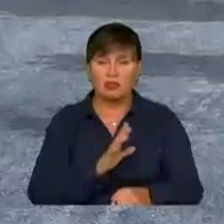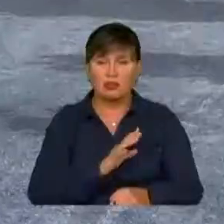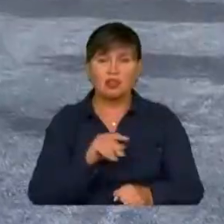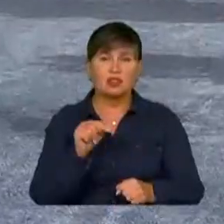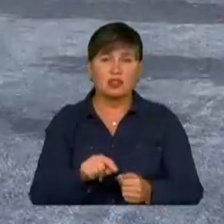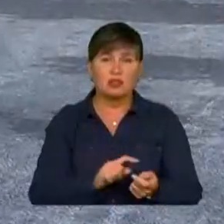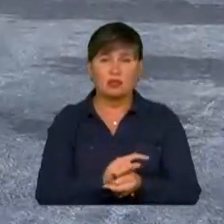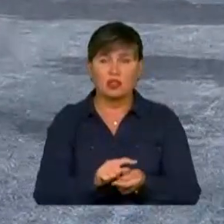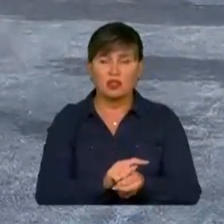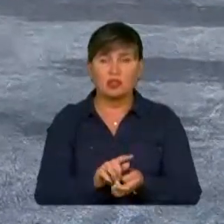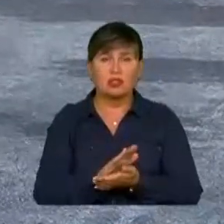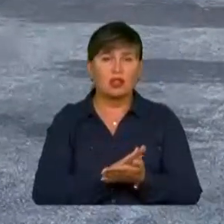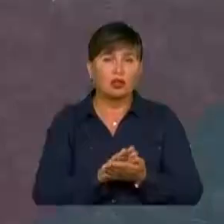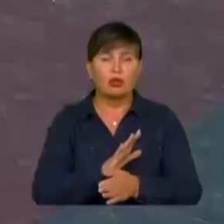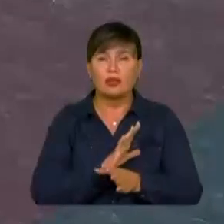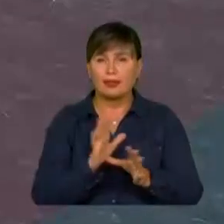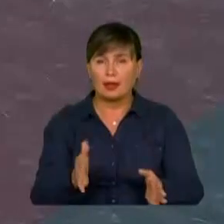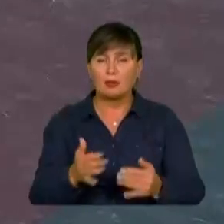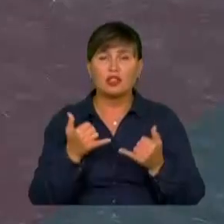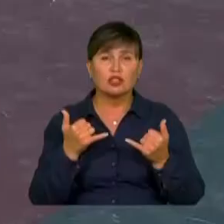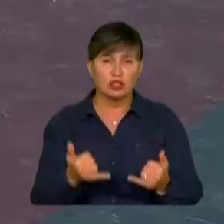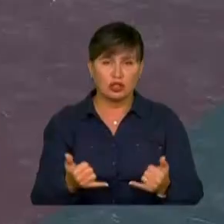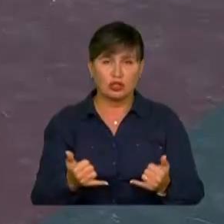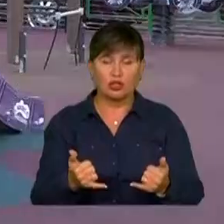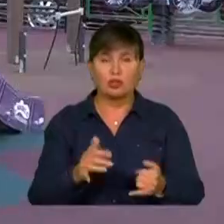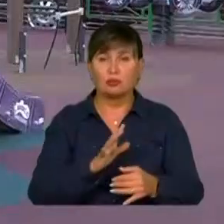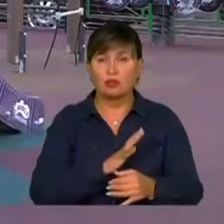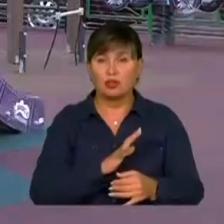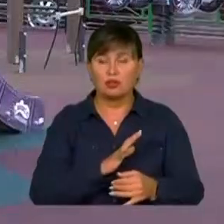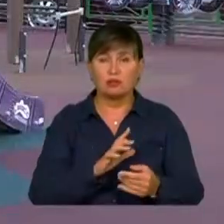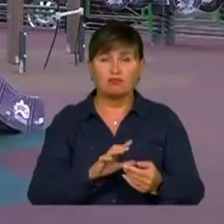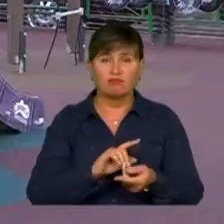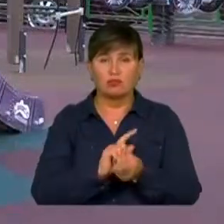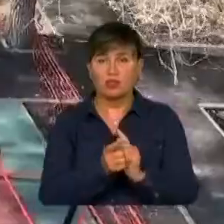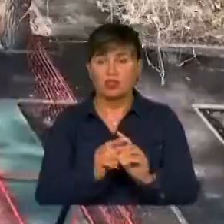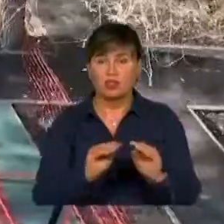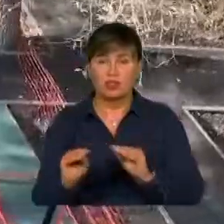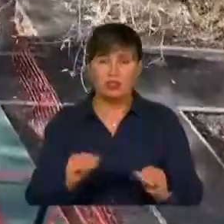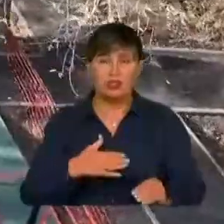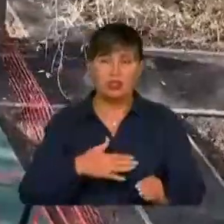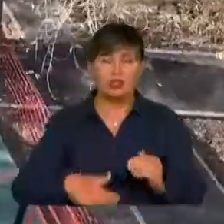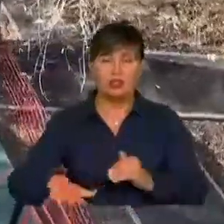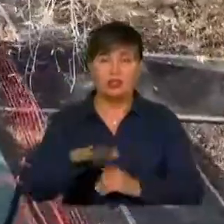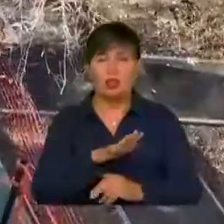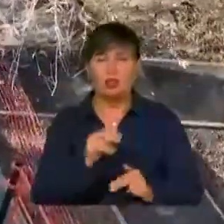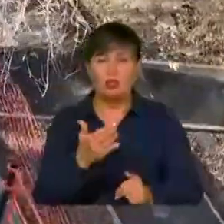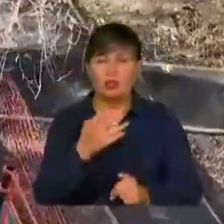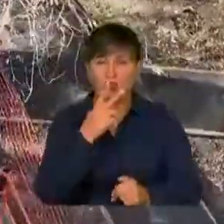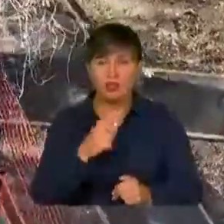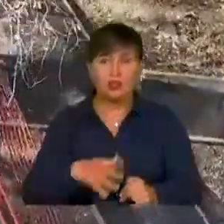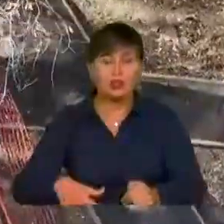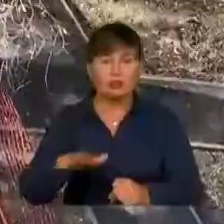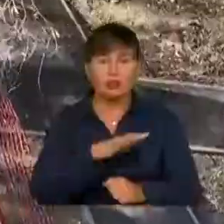здесь модернизации вообще никакой не происходило. Сейчас произошла глобальная перестановка нашего двора. Как вы заметили, у нас двор